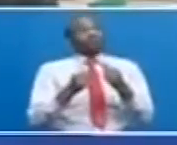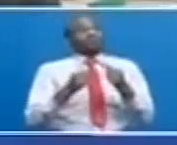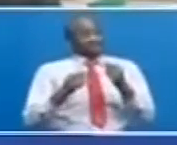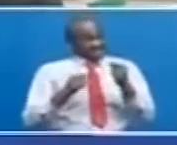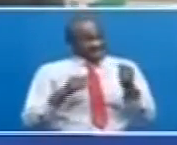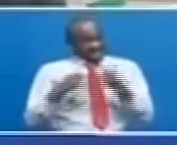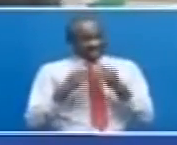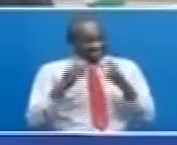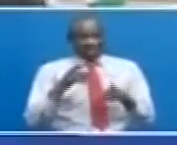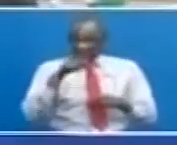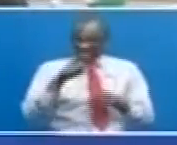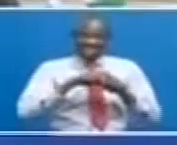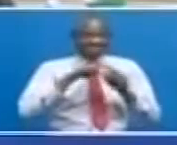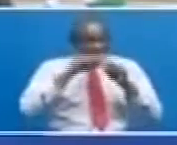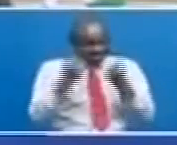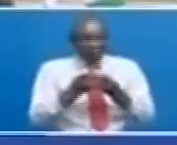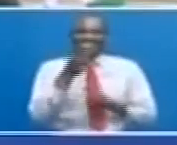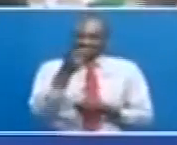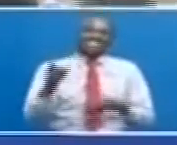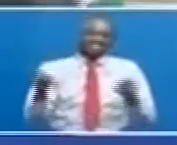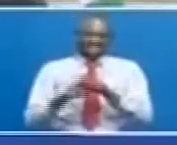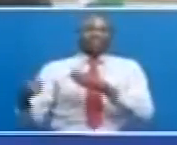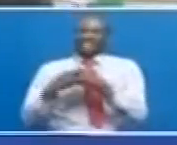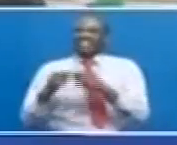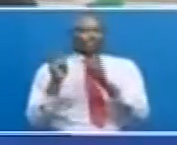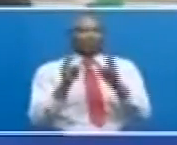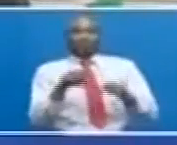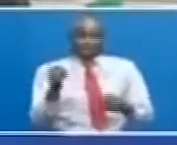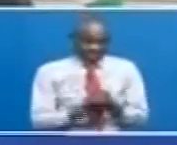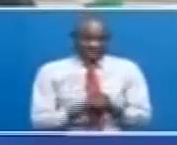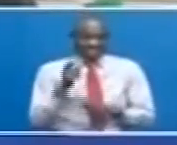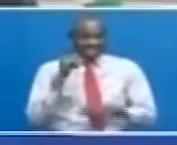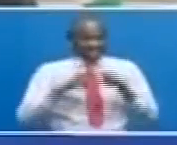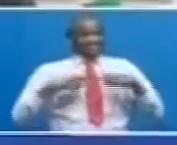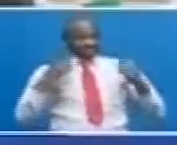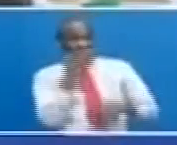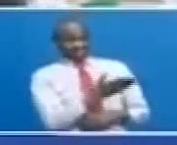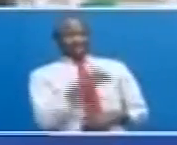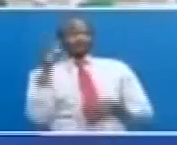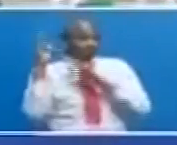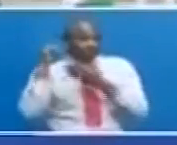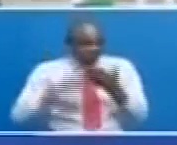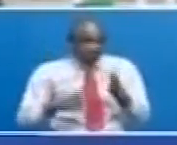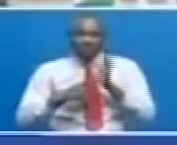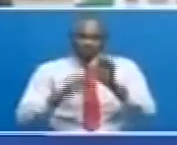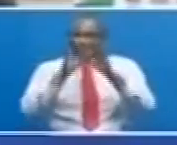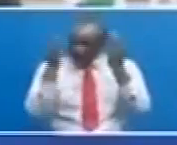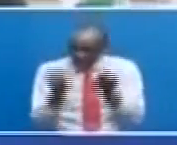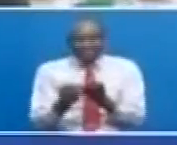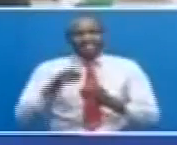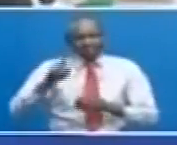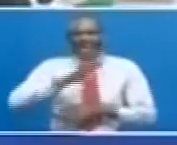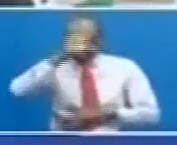national women's volleyball team, this is like any other challenge to them. And this year in Japan, they are hoping to showcase to the world why they are the